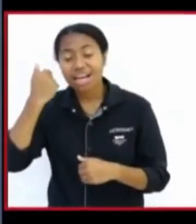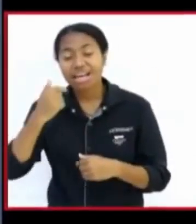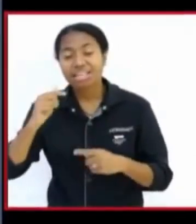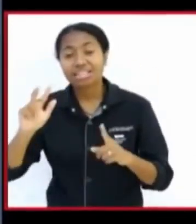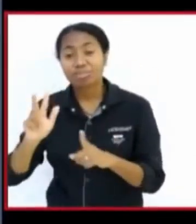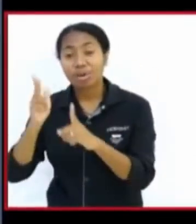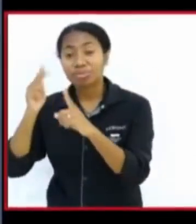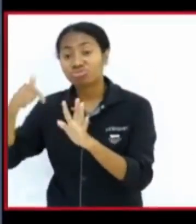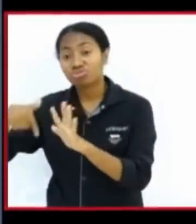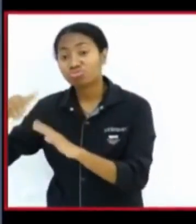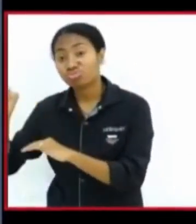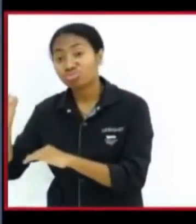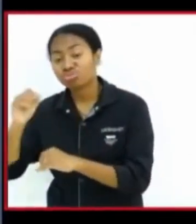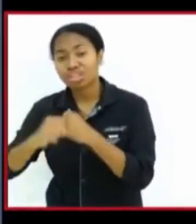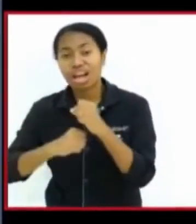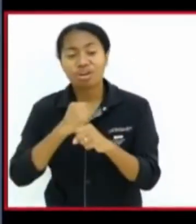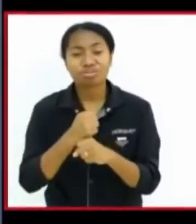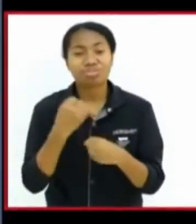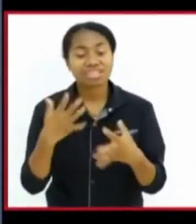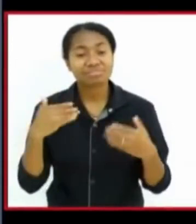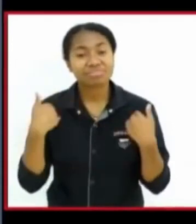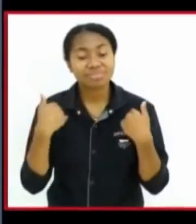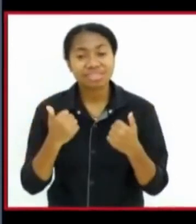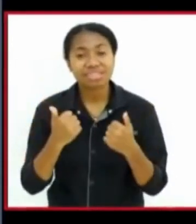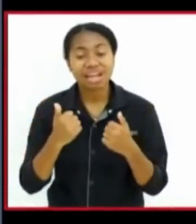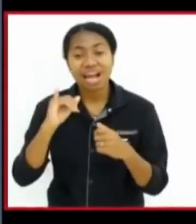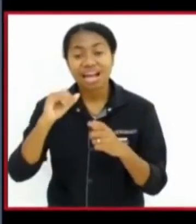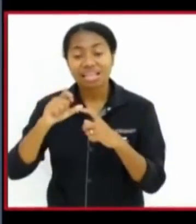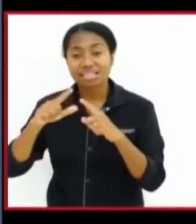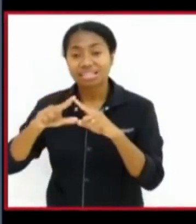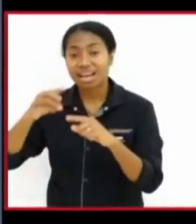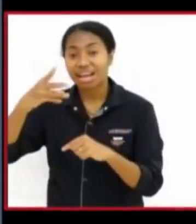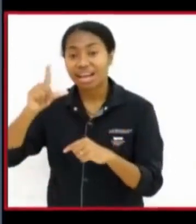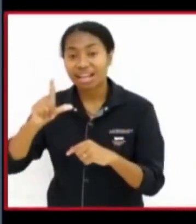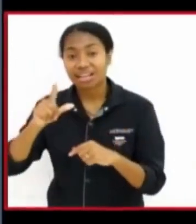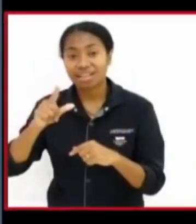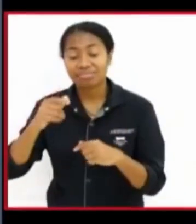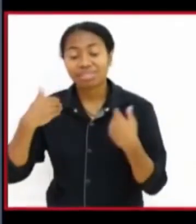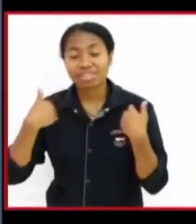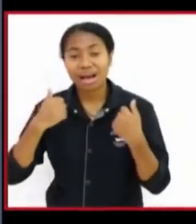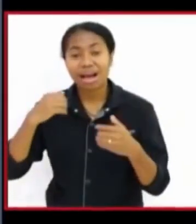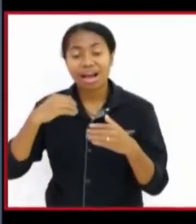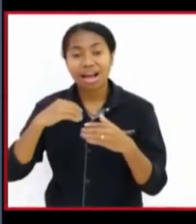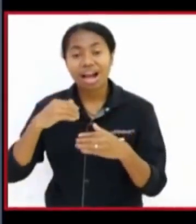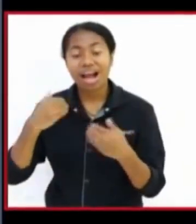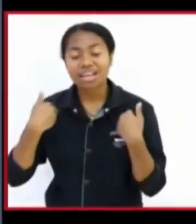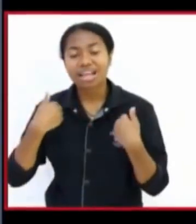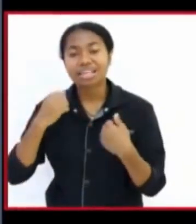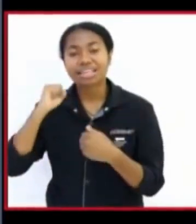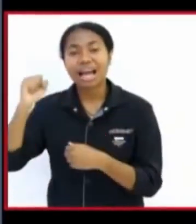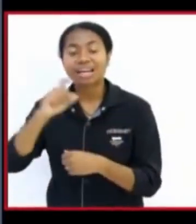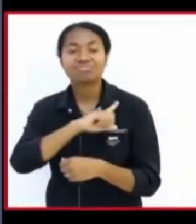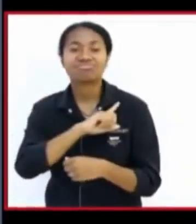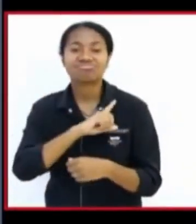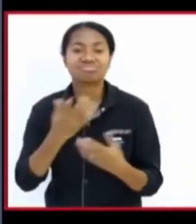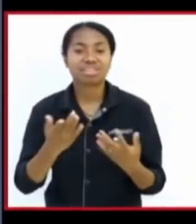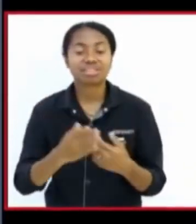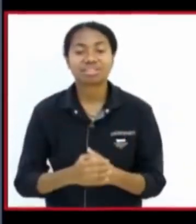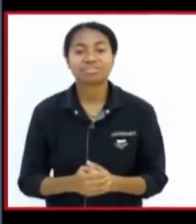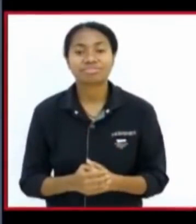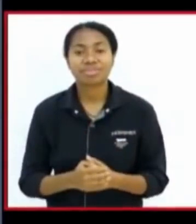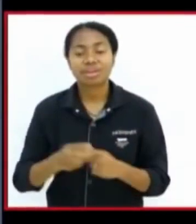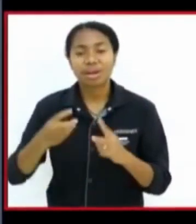10897 tahun masih di Israel Yerusalem jatuh ke tangan Israel bendera